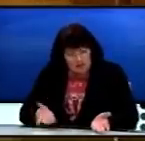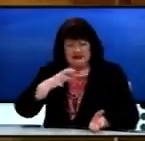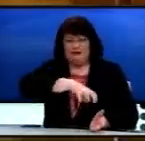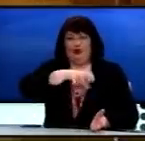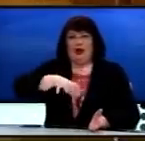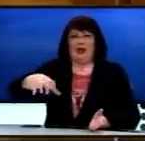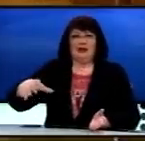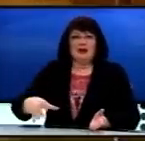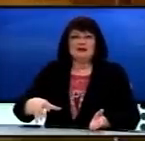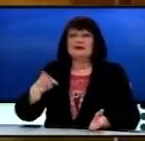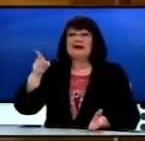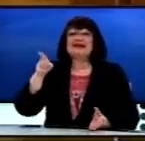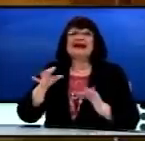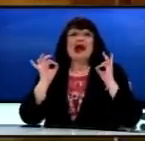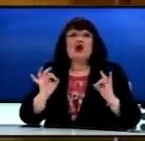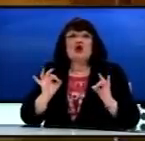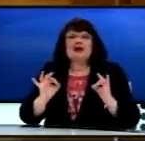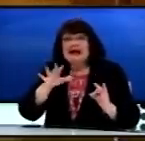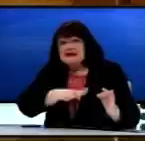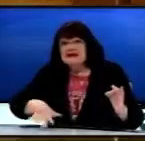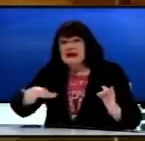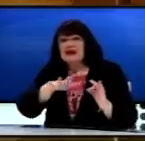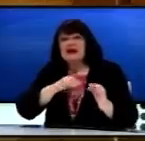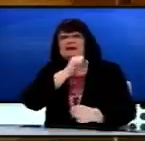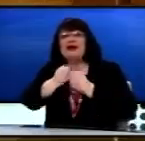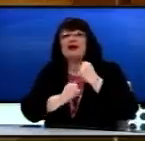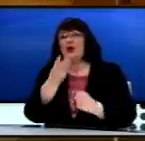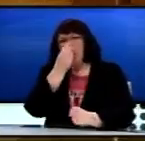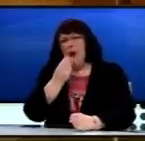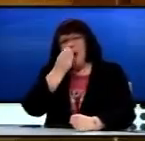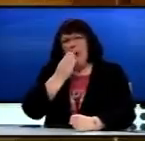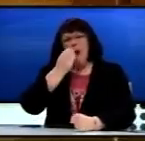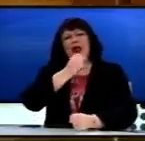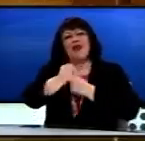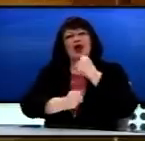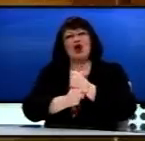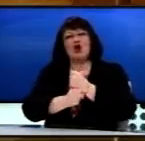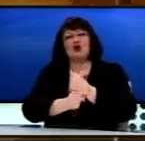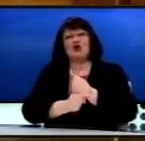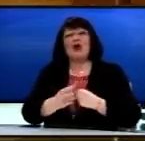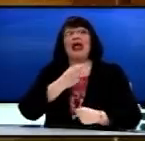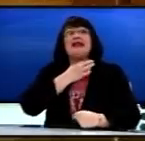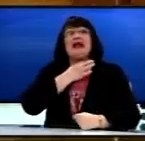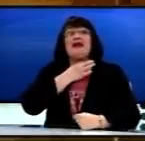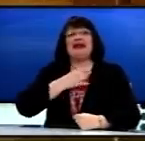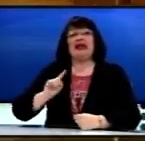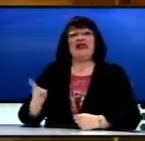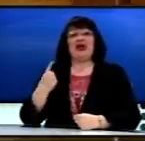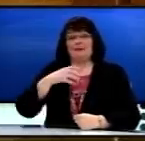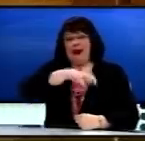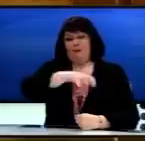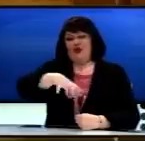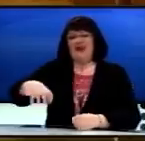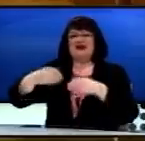όταν εσείς σε κανονικές συνθήκες, με την ετήσια γρίπη, η κατάσταση της μονάδας εντατικής θεραπείας ήταν